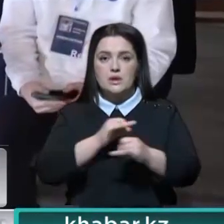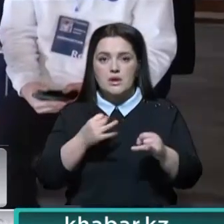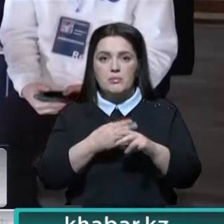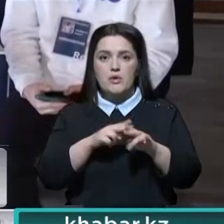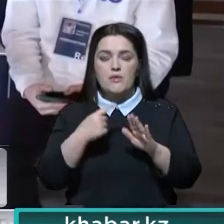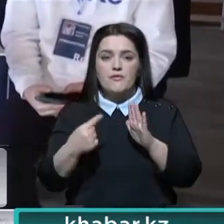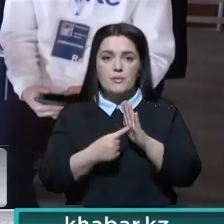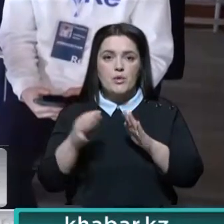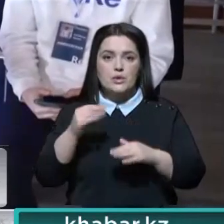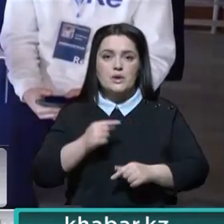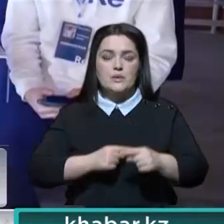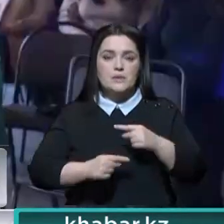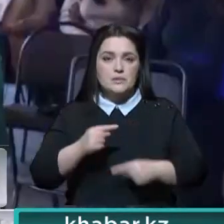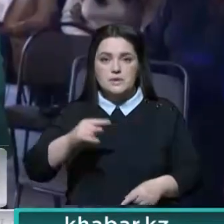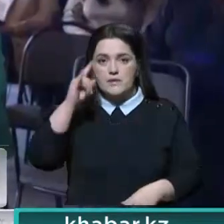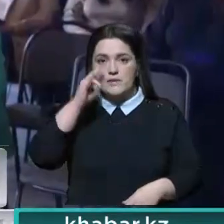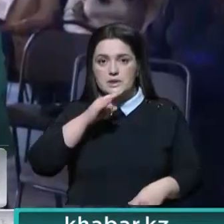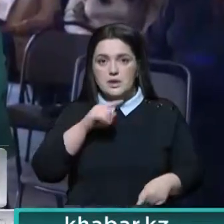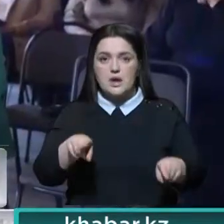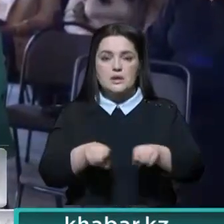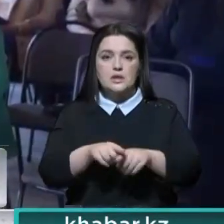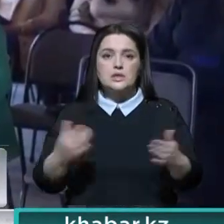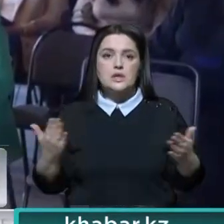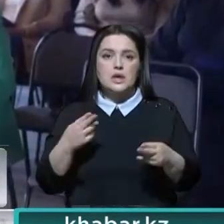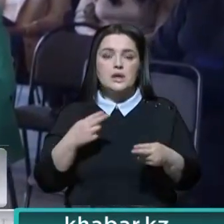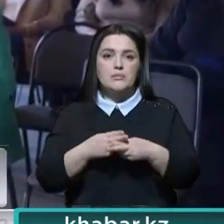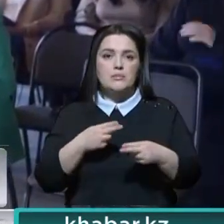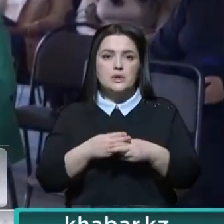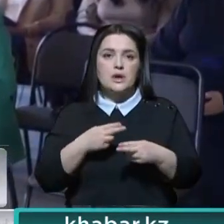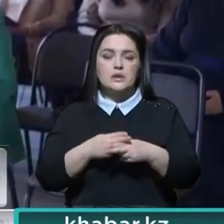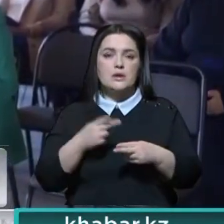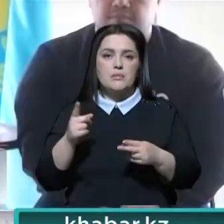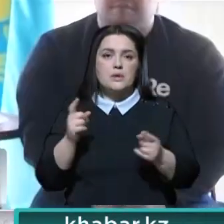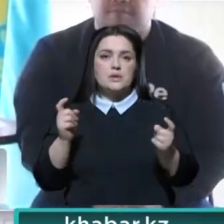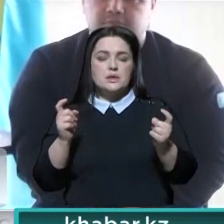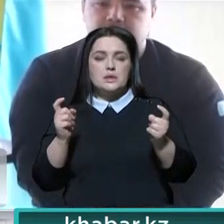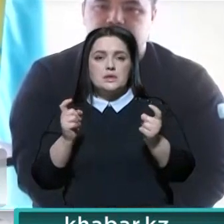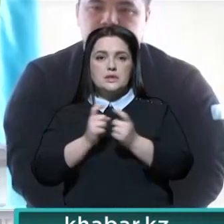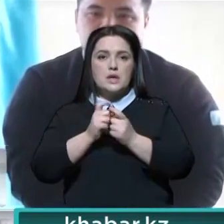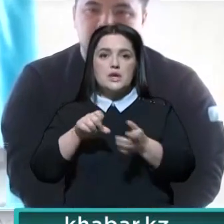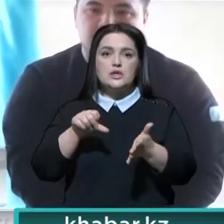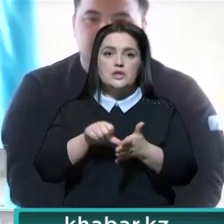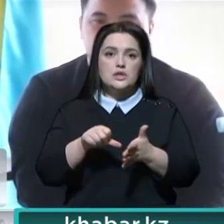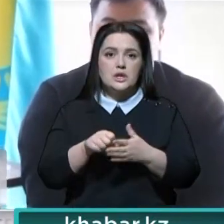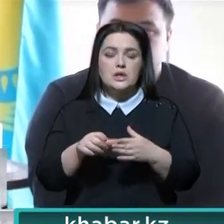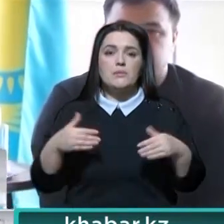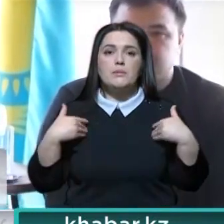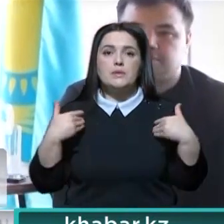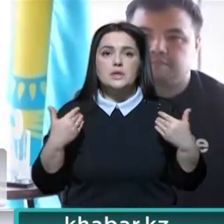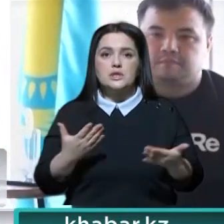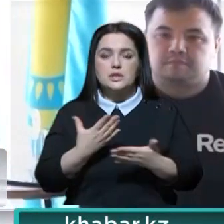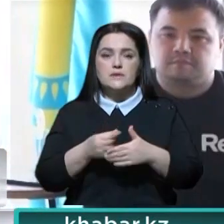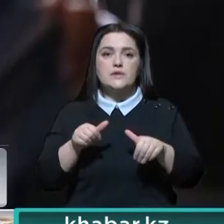Участники обсудили актуальные вопросы ведения бизнеса в Казахстане, а также с какими препятствиями им приходится сталкиваться. Члены